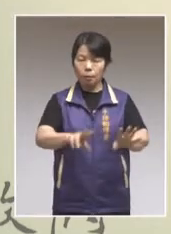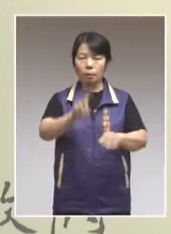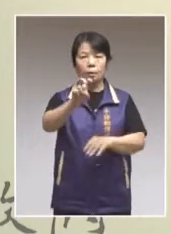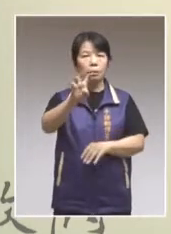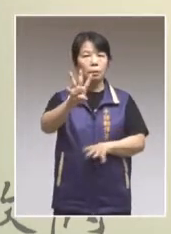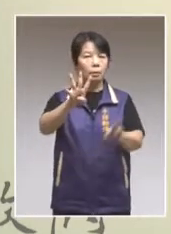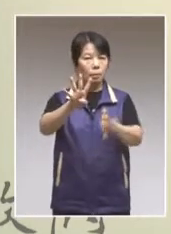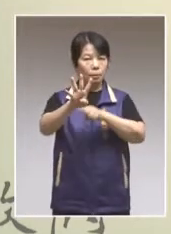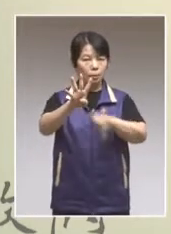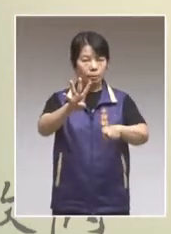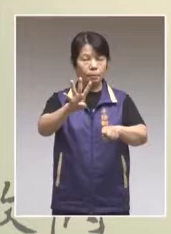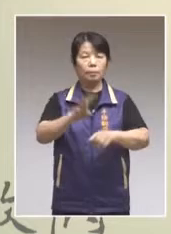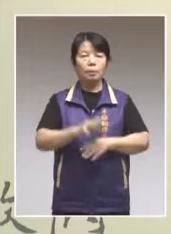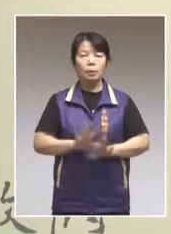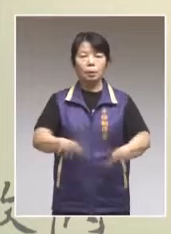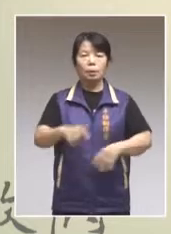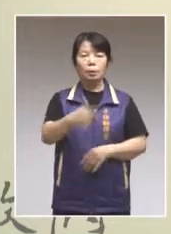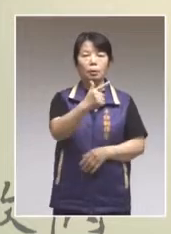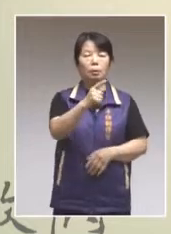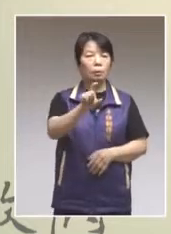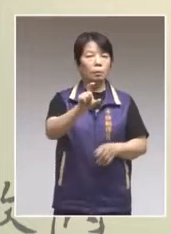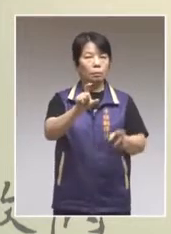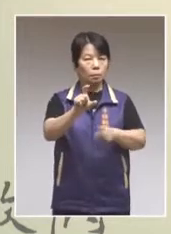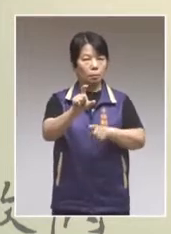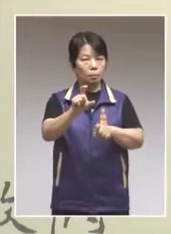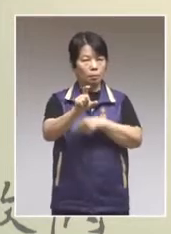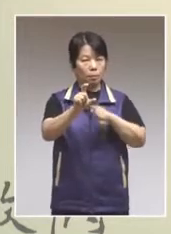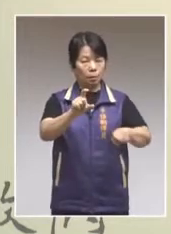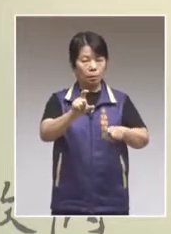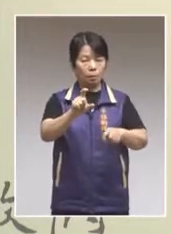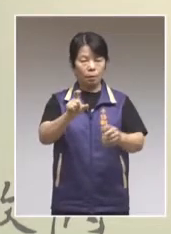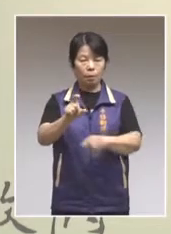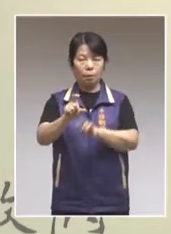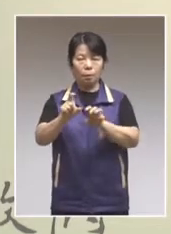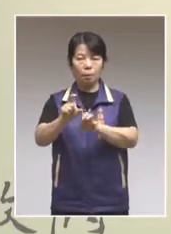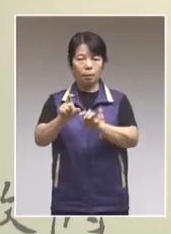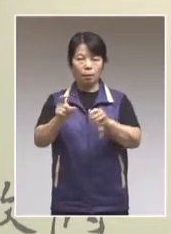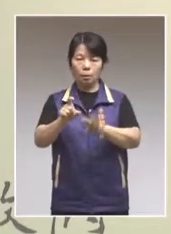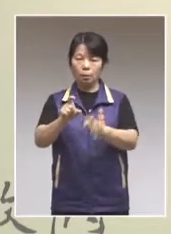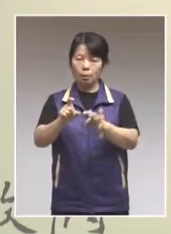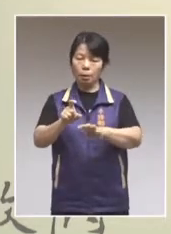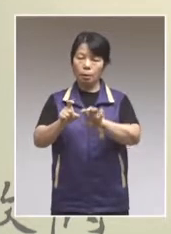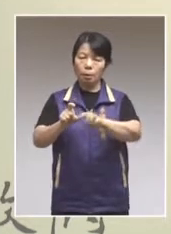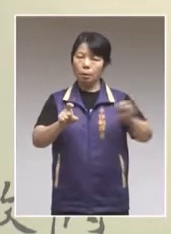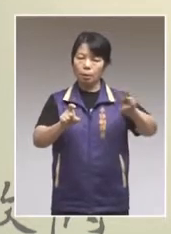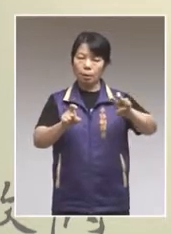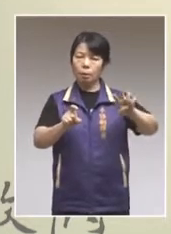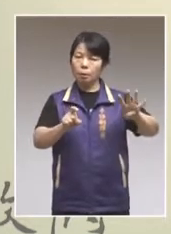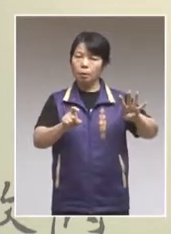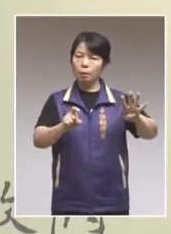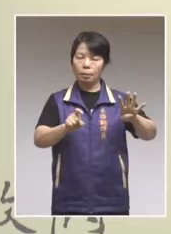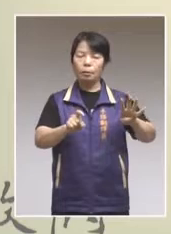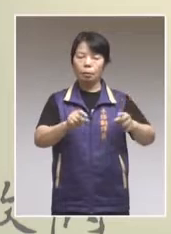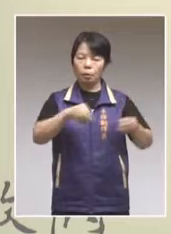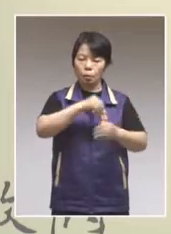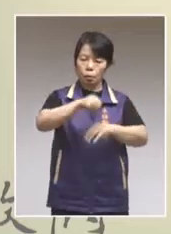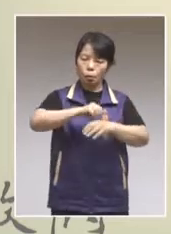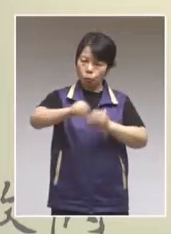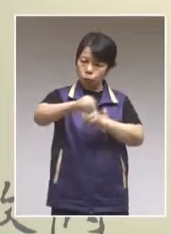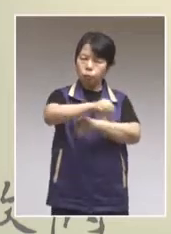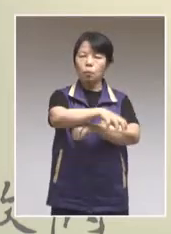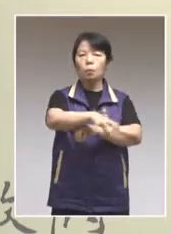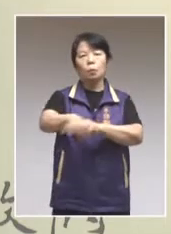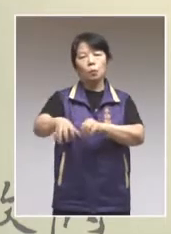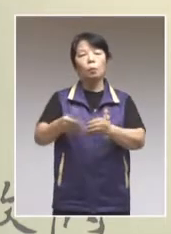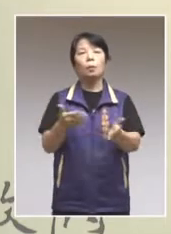那所以呢，在660例的一个个案当中，扣除这24例，其中包含有一例境外移入的个